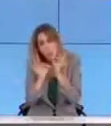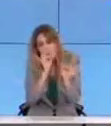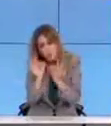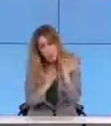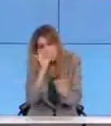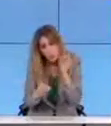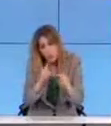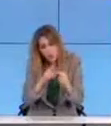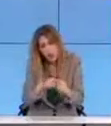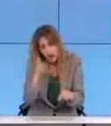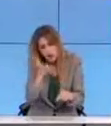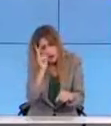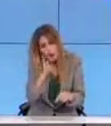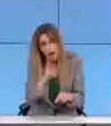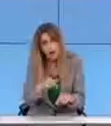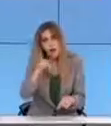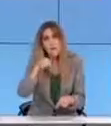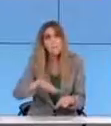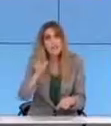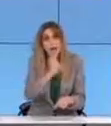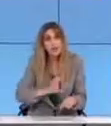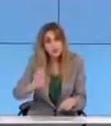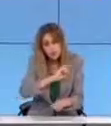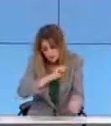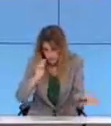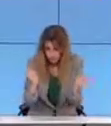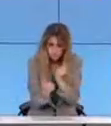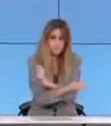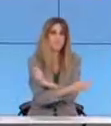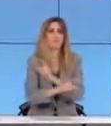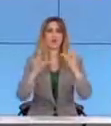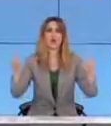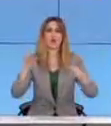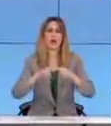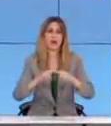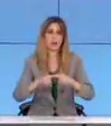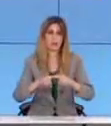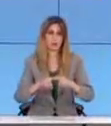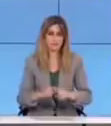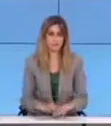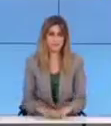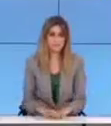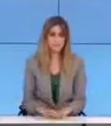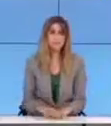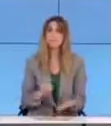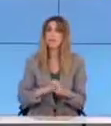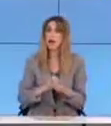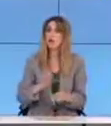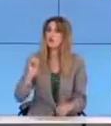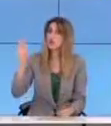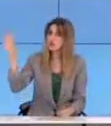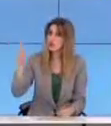Και η υπηρεσία του τουρισμού στην πατρίδα είναι ότι χάλασαν τα σχέδια κάποιων στο εξωτερικό που με ιδιωτελή